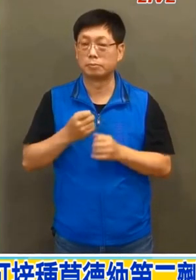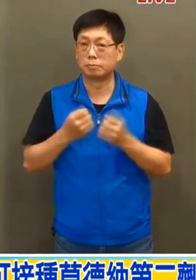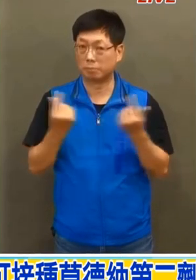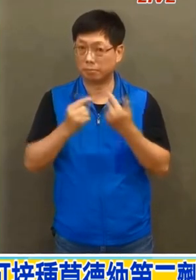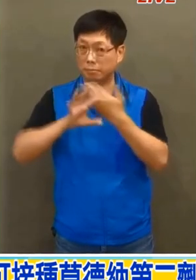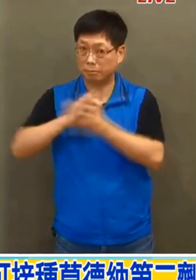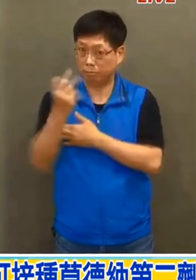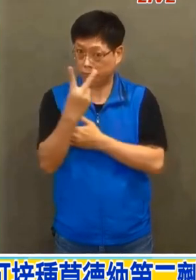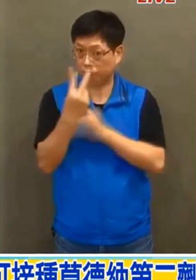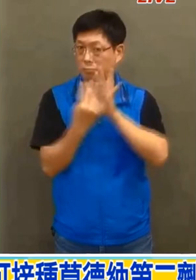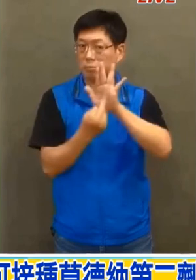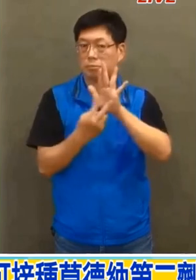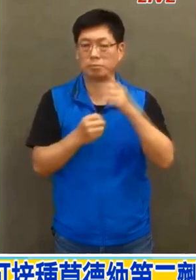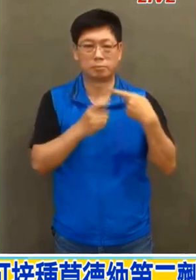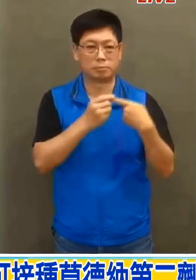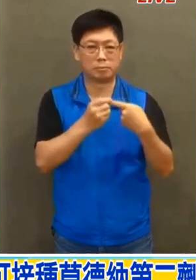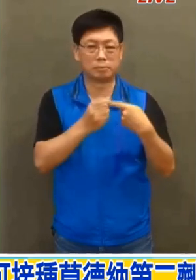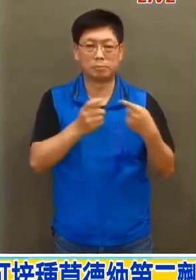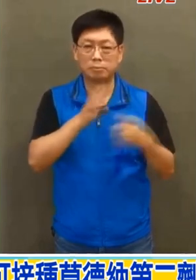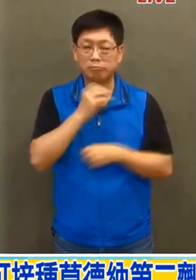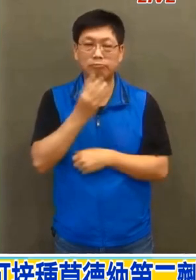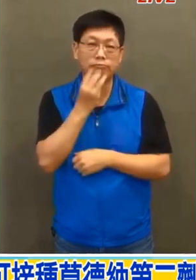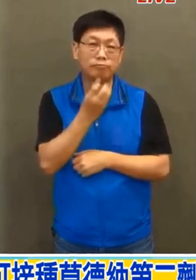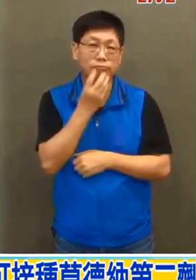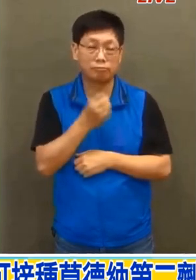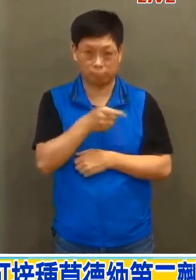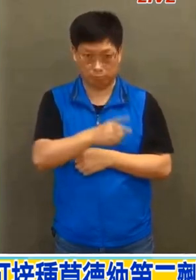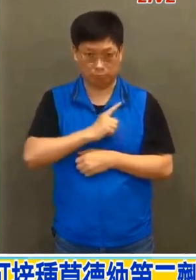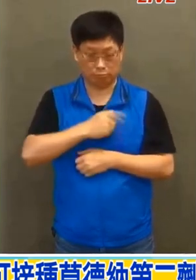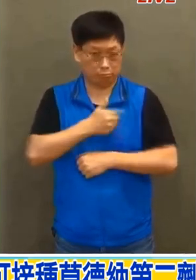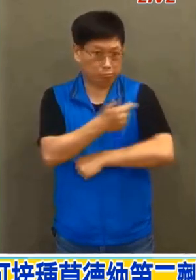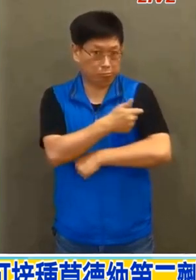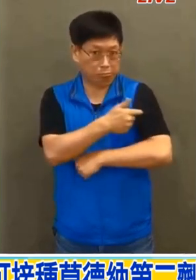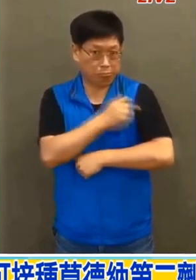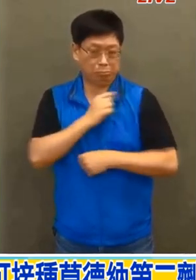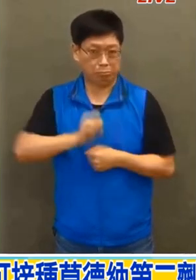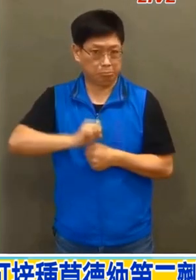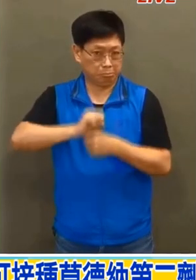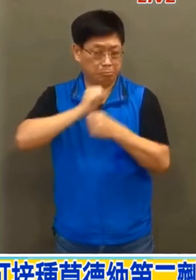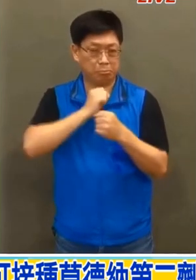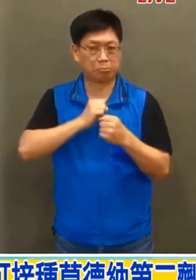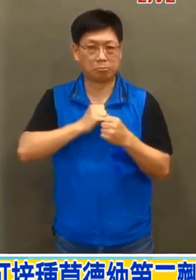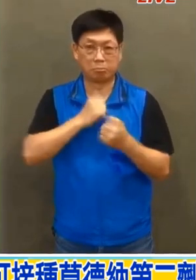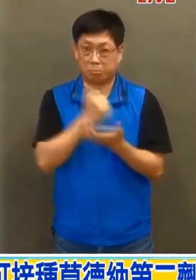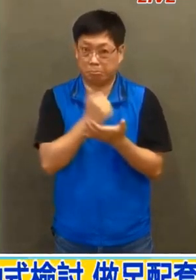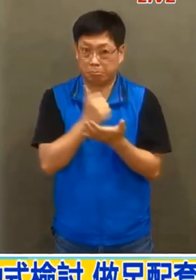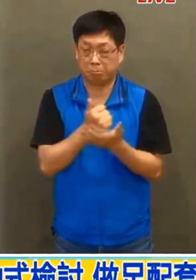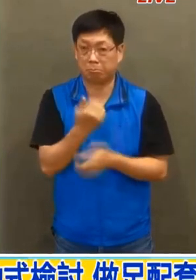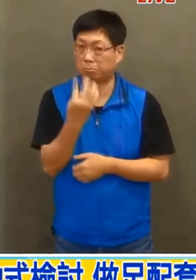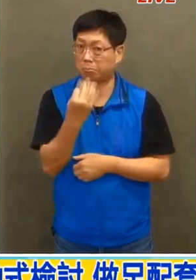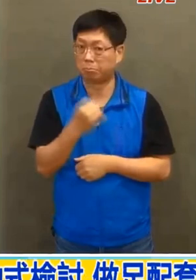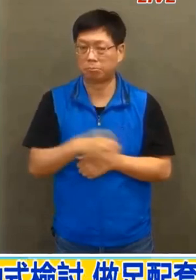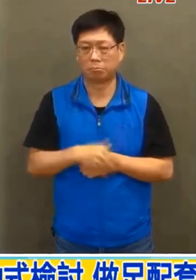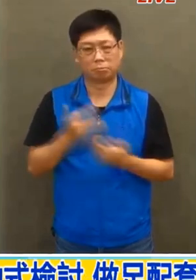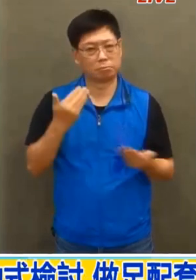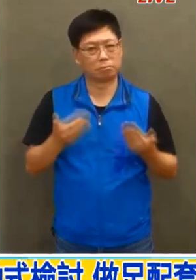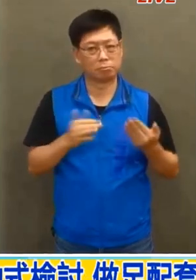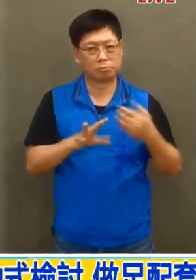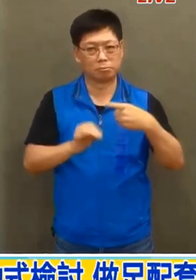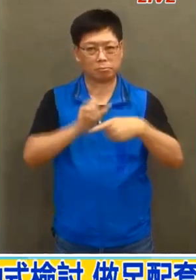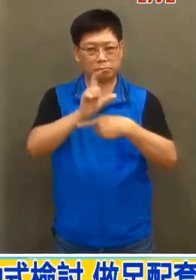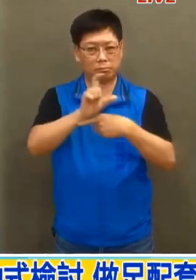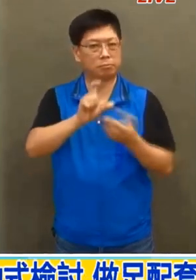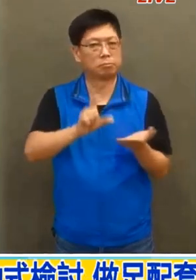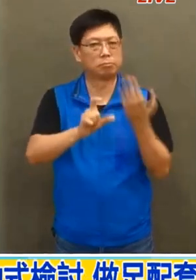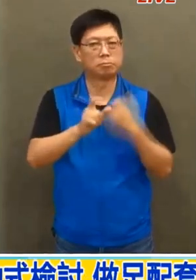来说，一个以色列，它的疫苗的完成接种达到